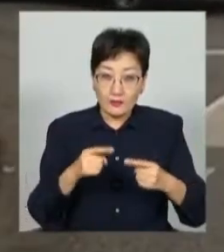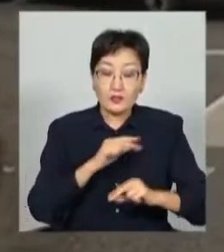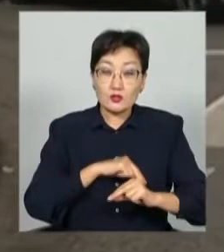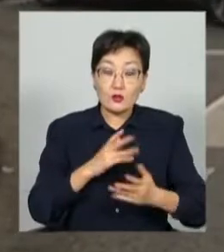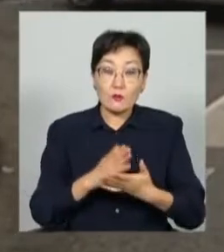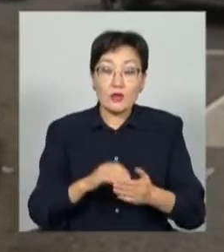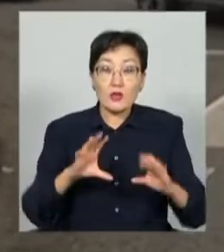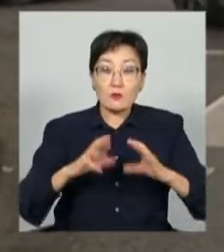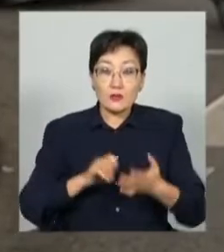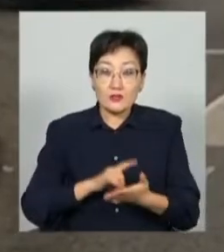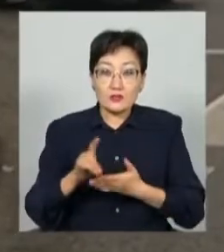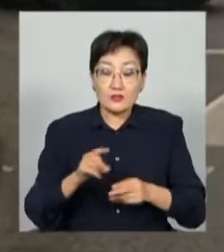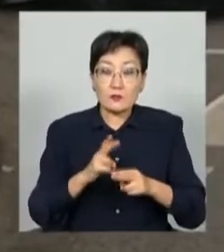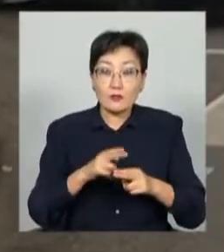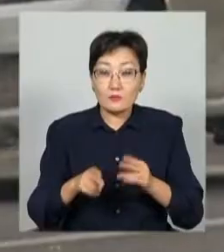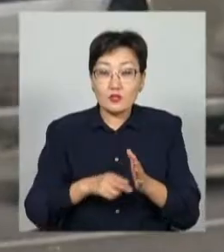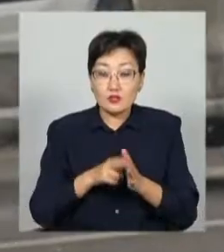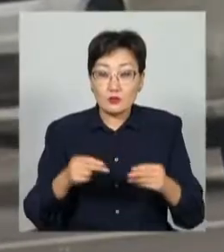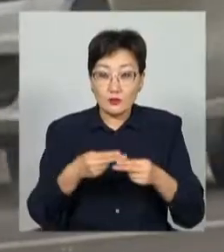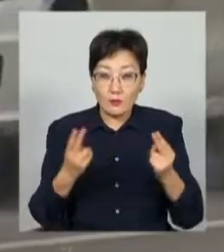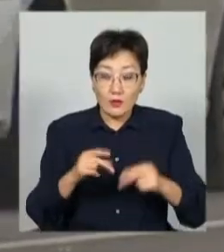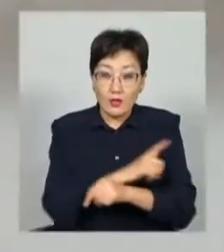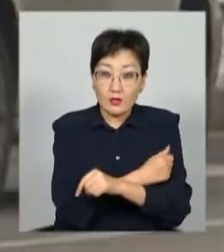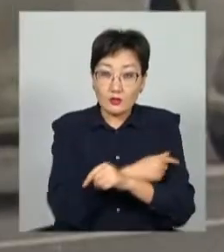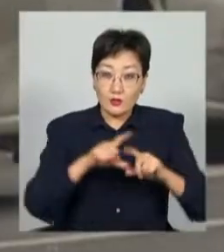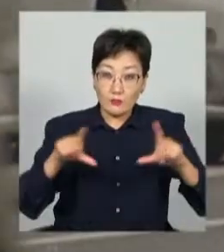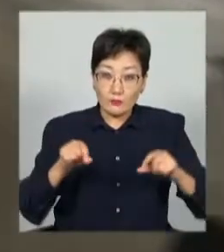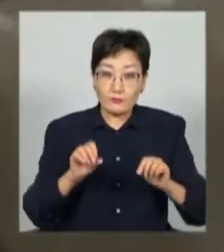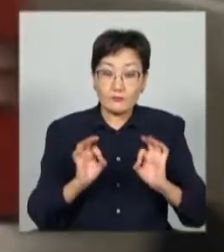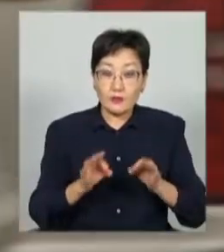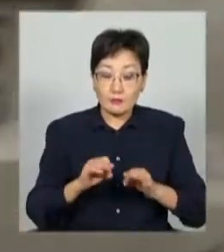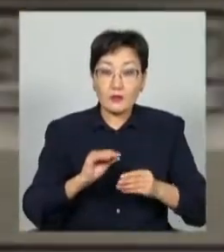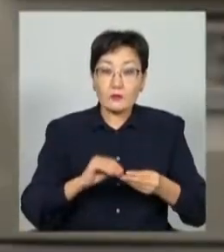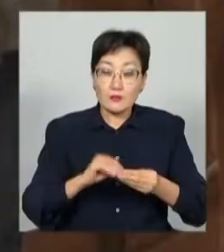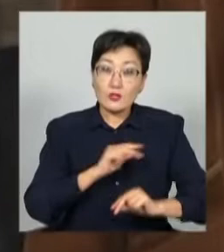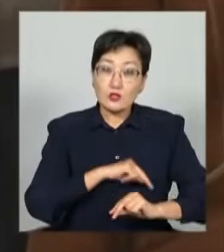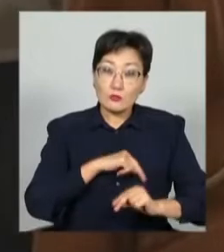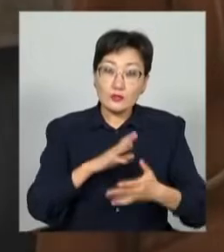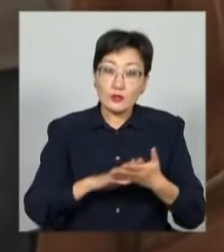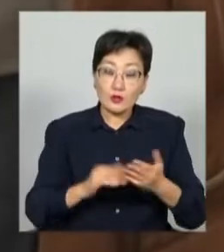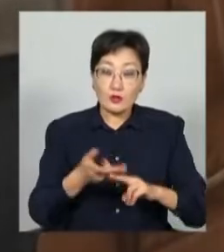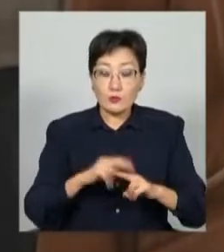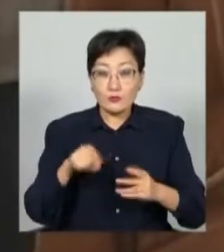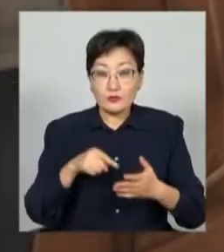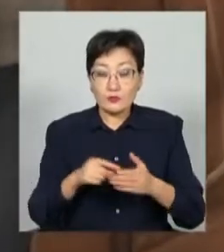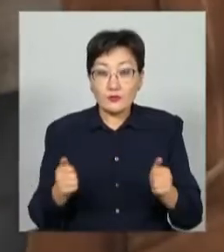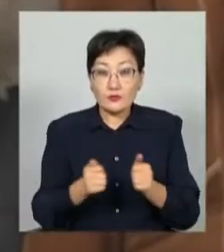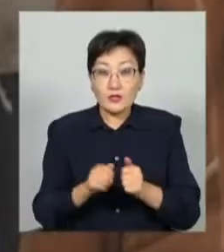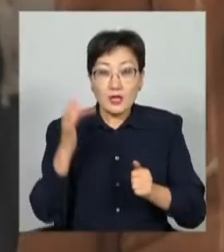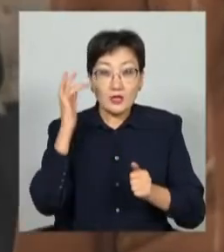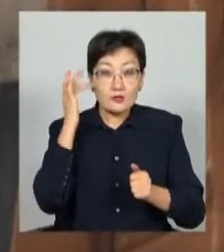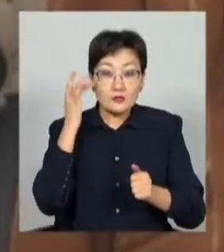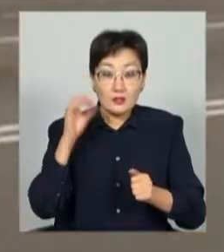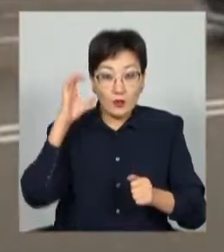Халықаралық әуежай, теміржол, вокзалдар мен ауруханалар штаттық режимде жұмыс істеп жатыр. Айта кетсек, мұндай мәселелер көршілес Қырғызстан